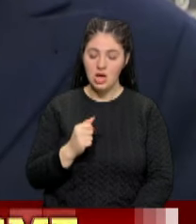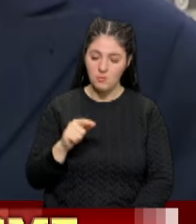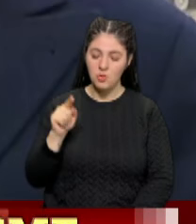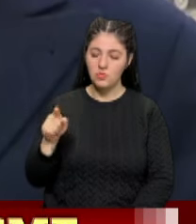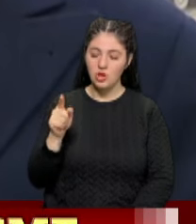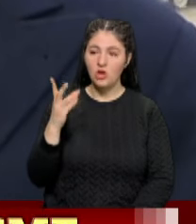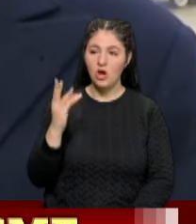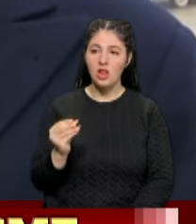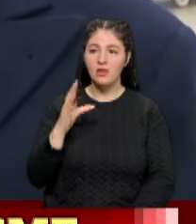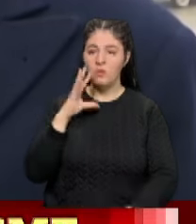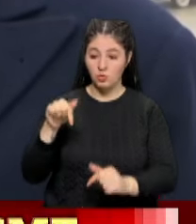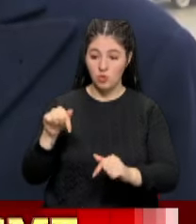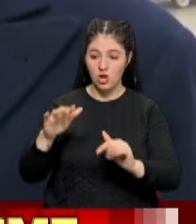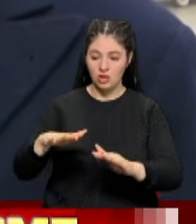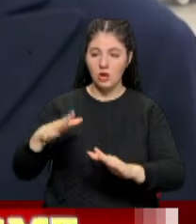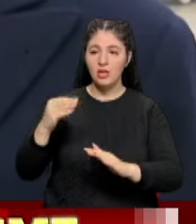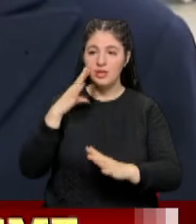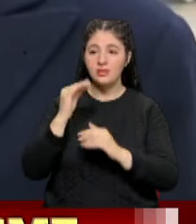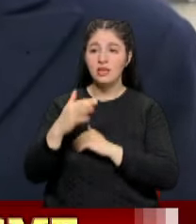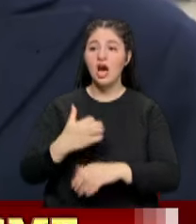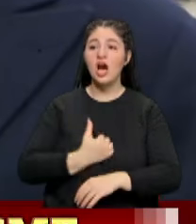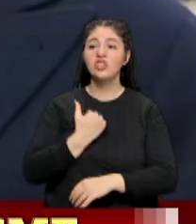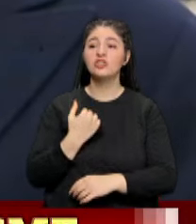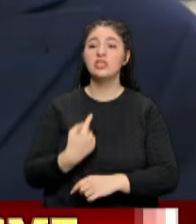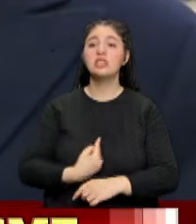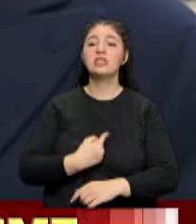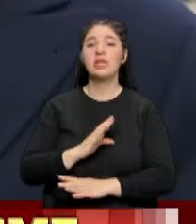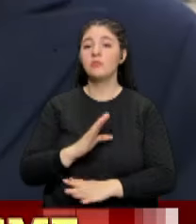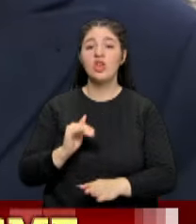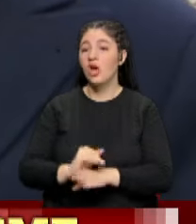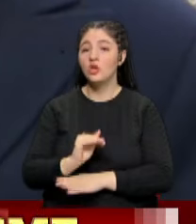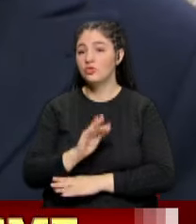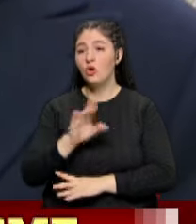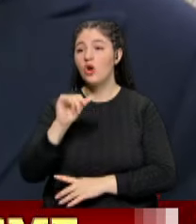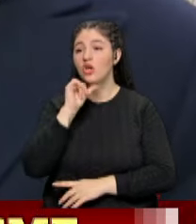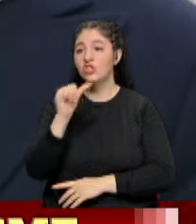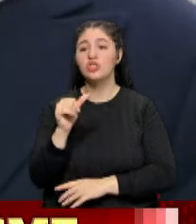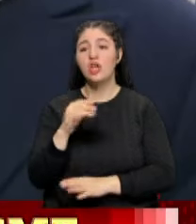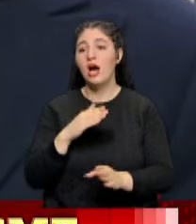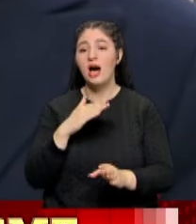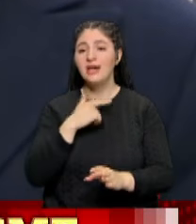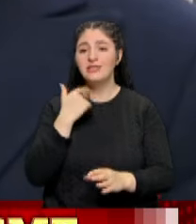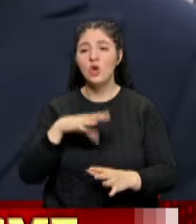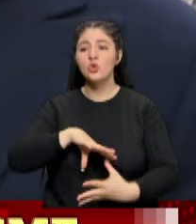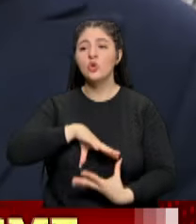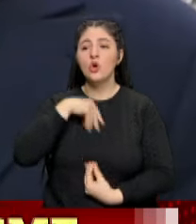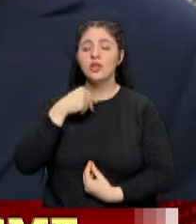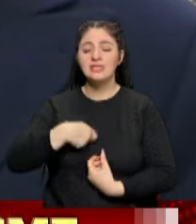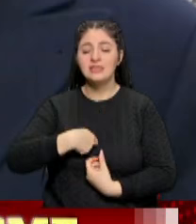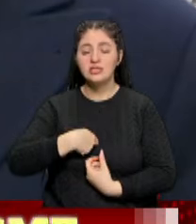burada bulunan insanlar bu acıyı hissetmiyor, acıyı derinden yaşıyor ve hiç o acı aslında ruhlarından